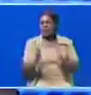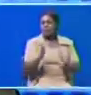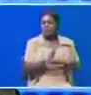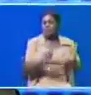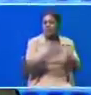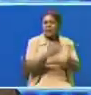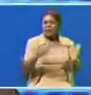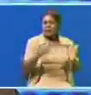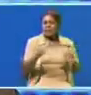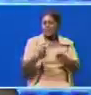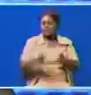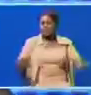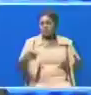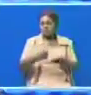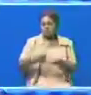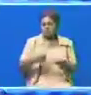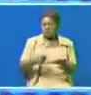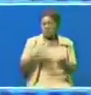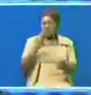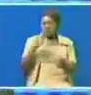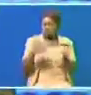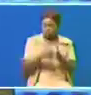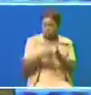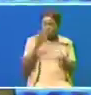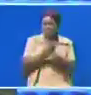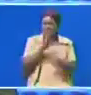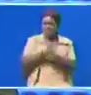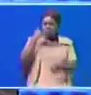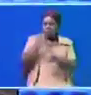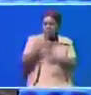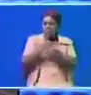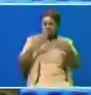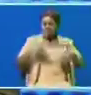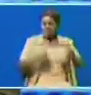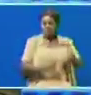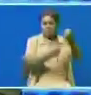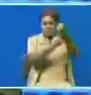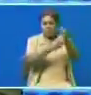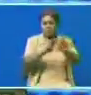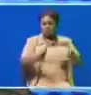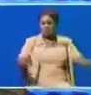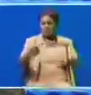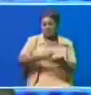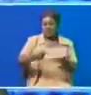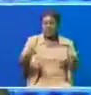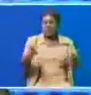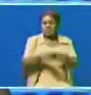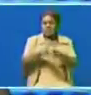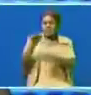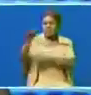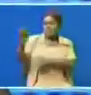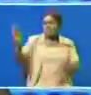dhidi ya Atwoli kukoma mara moja, kwani mamilioni ya wafanyikazi nchini wanamuunga mkono Atwoli, wakitoa wito vile vile kwa vyombo